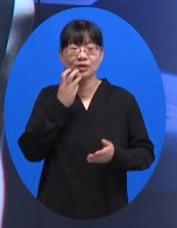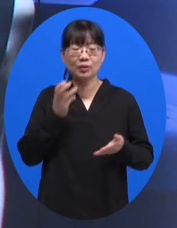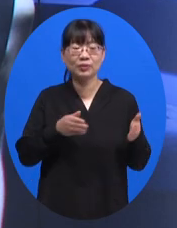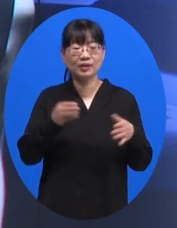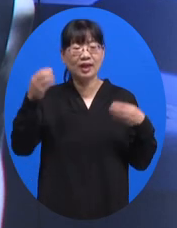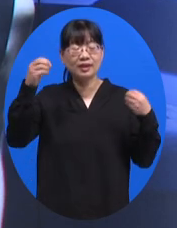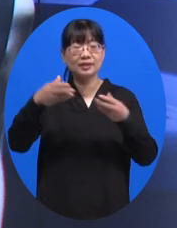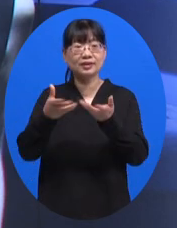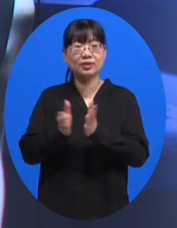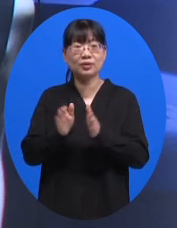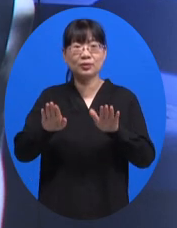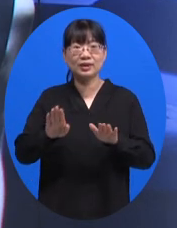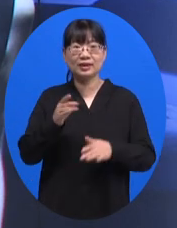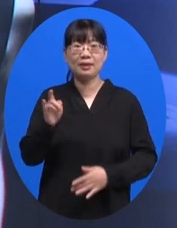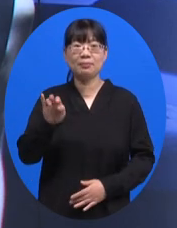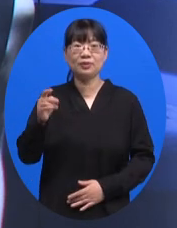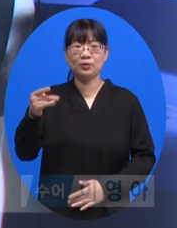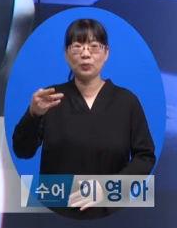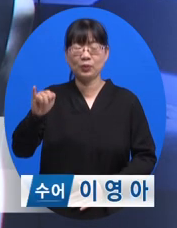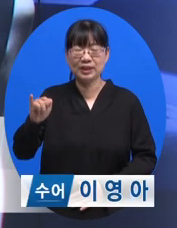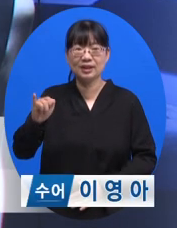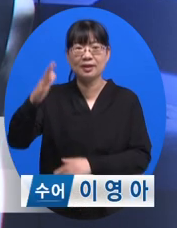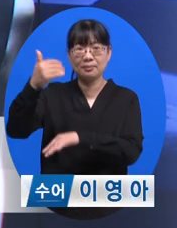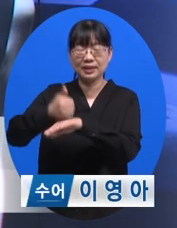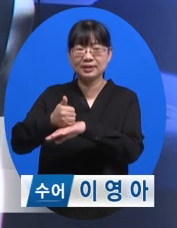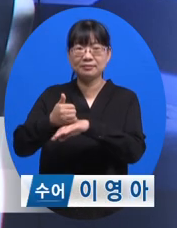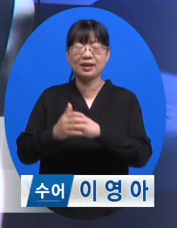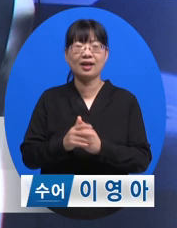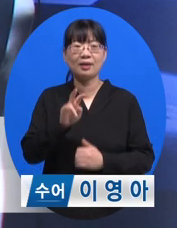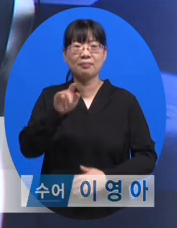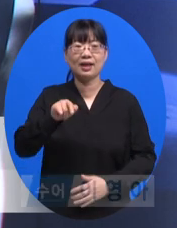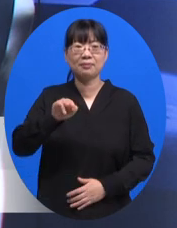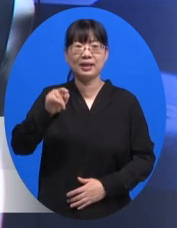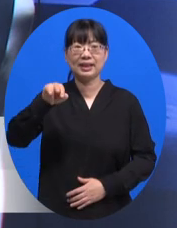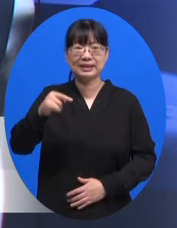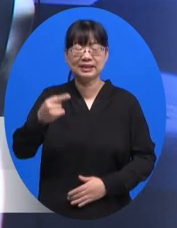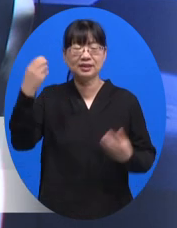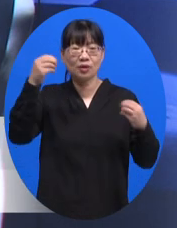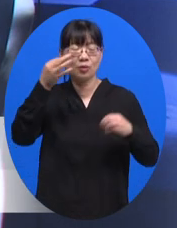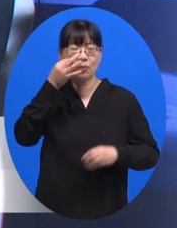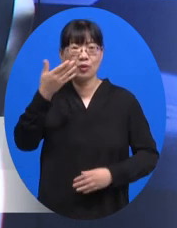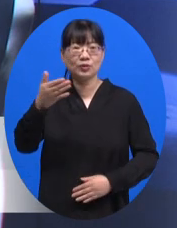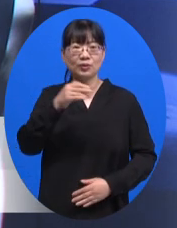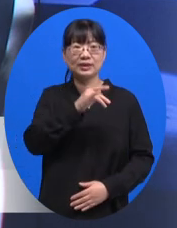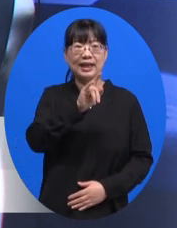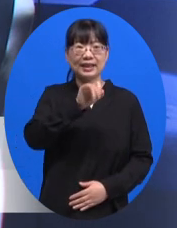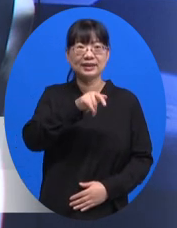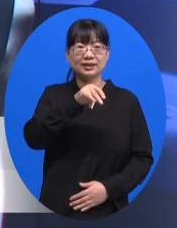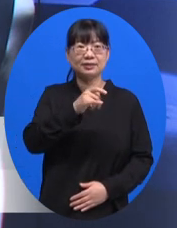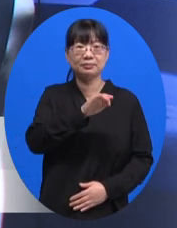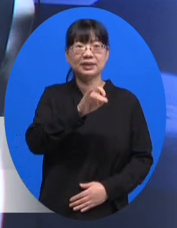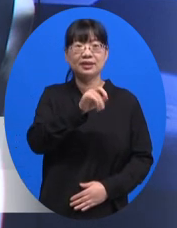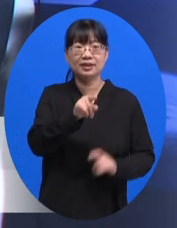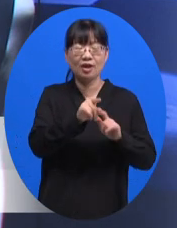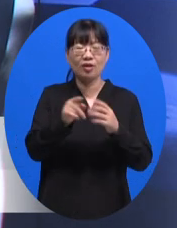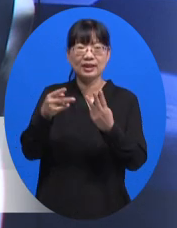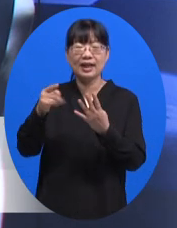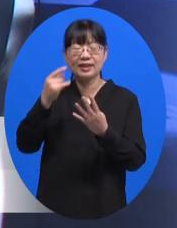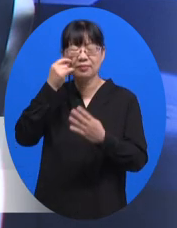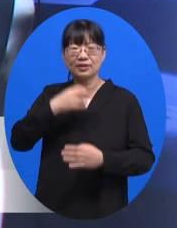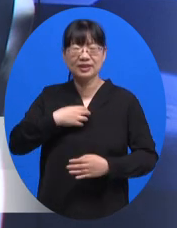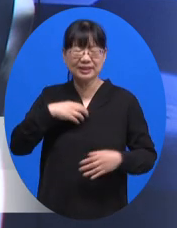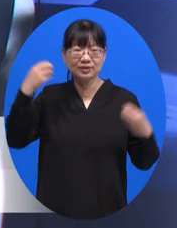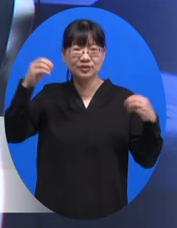경기도 극단이 올해 레퍼토리 시즌 마지막 작품으로 맥베스를 선보입니다. 셰익스피어의 4대 비극 가운데